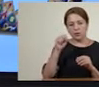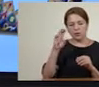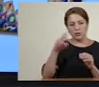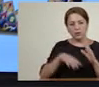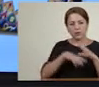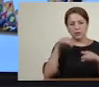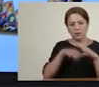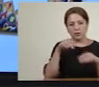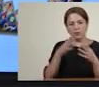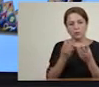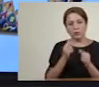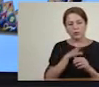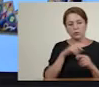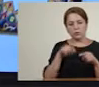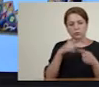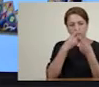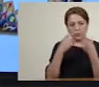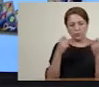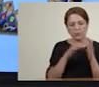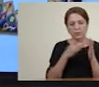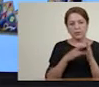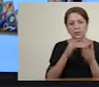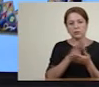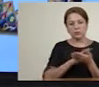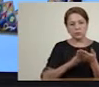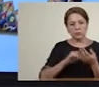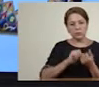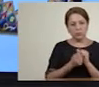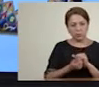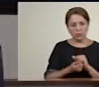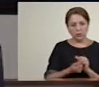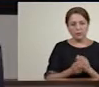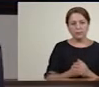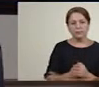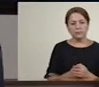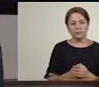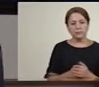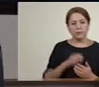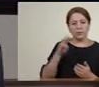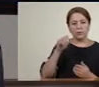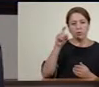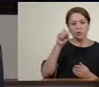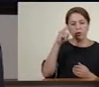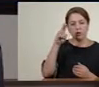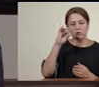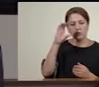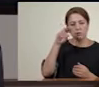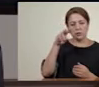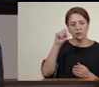ushbu ma'lumotlarni daftarlaringizga yozib, yod olib qo'ying. Muhaddislar